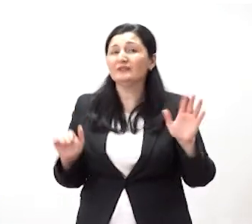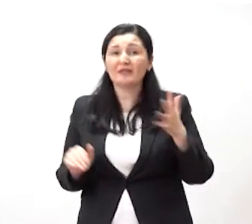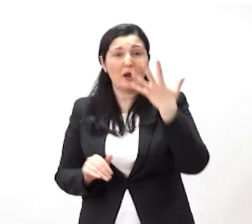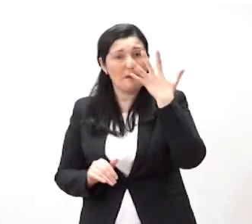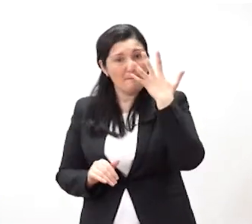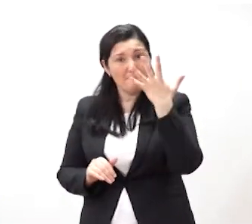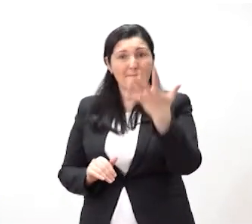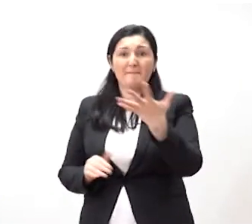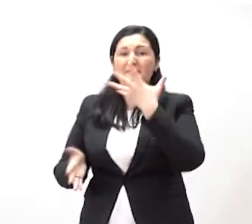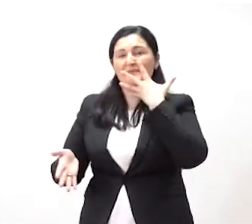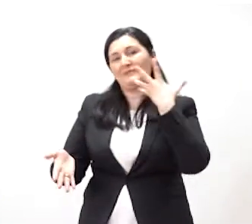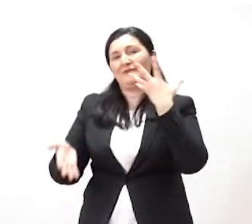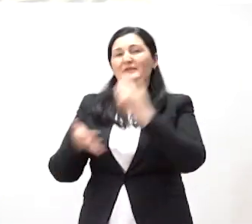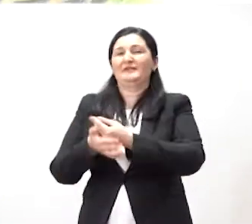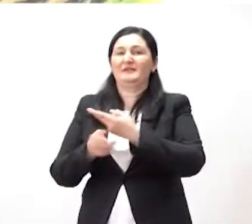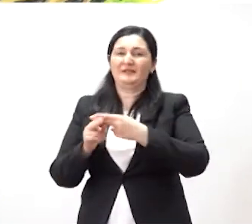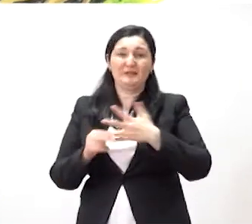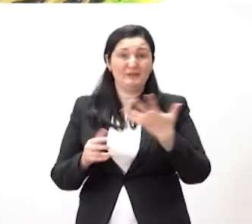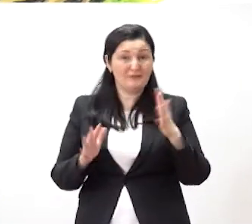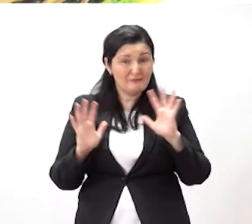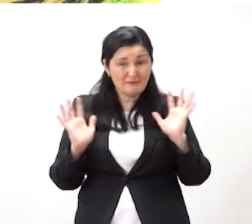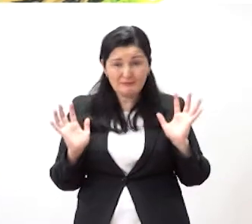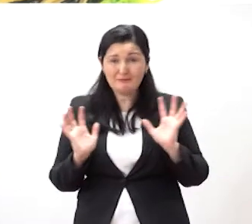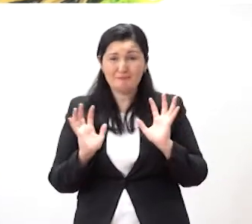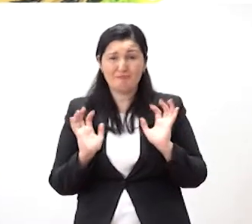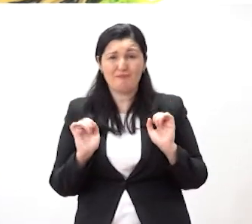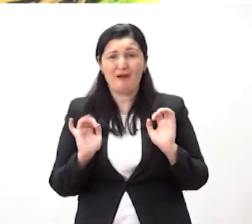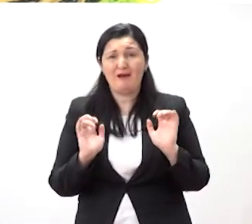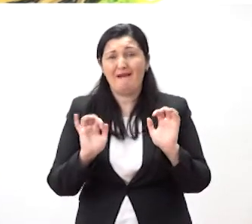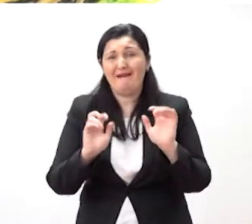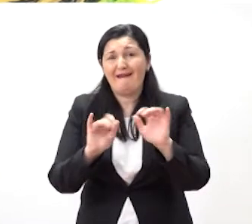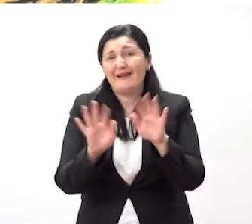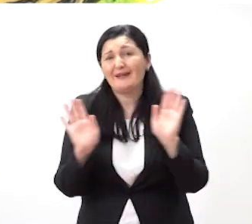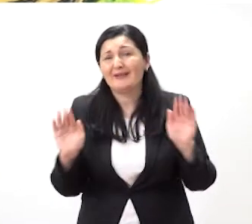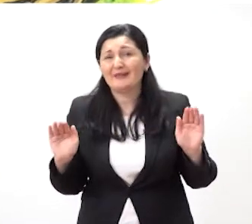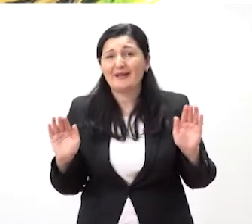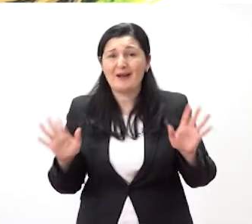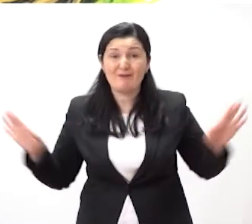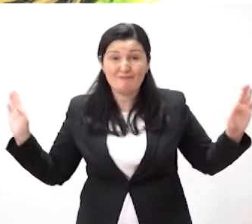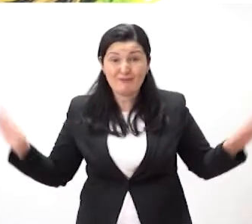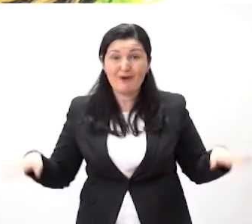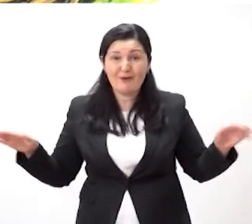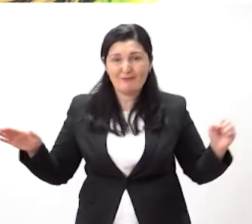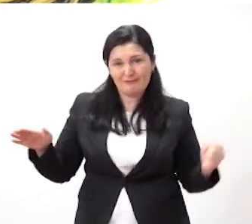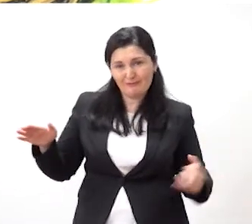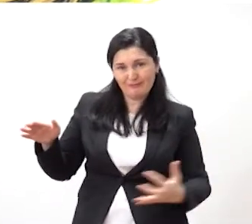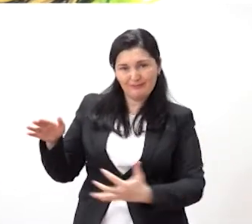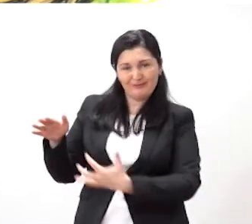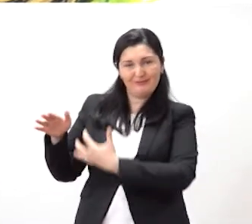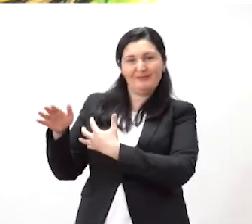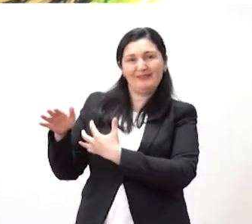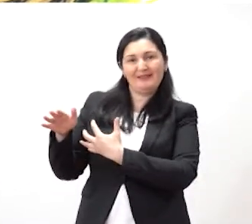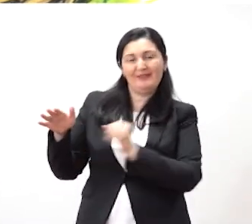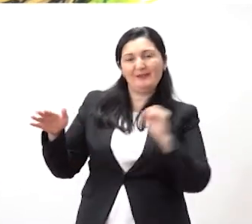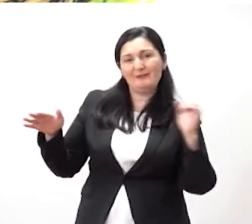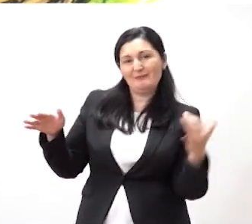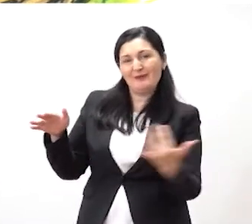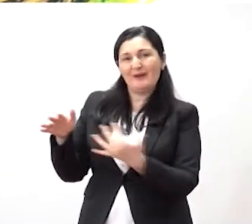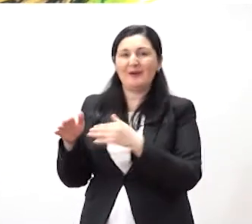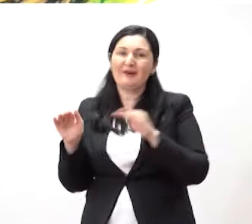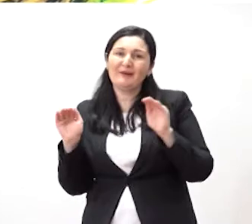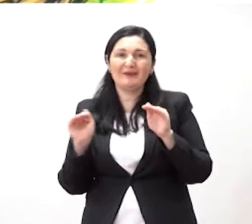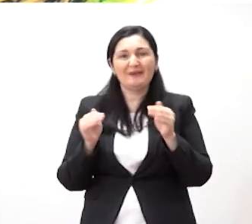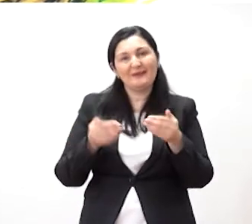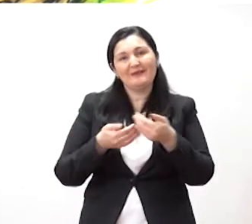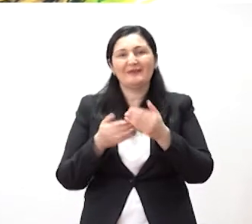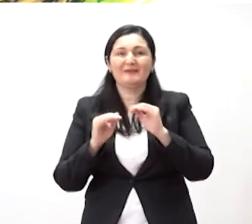چوجه خودش. بعد چوجه ها از زیر پر مرغ مرجان سر برآورده